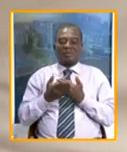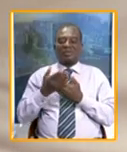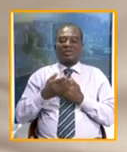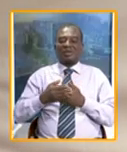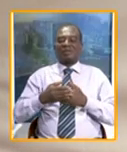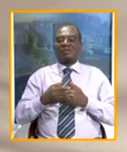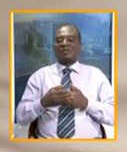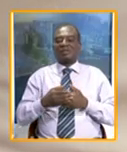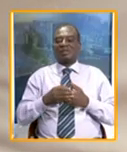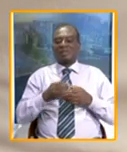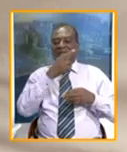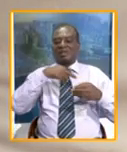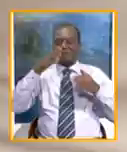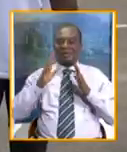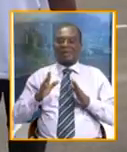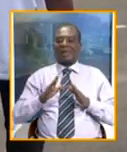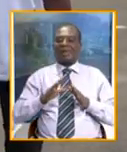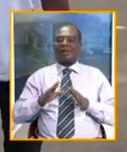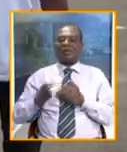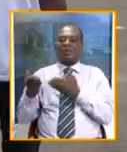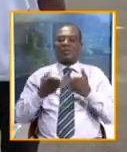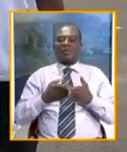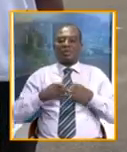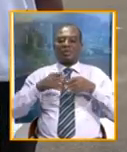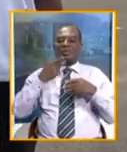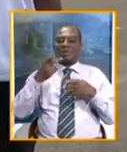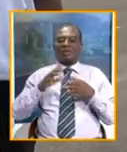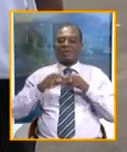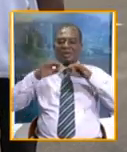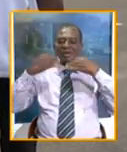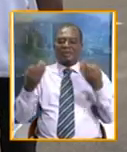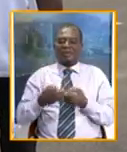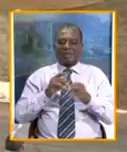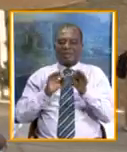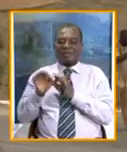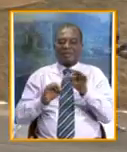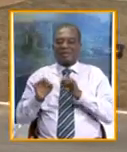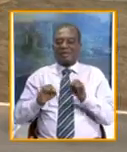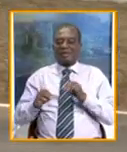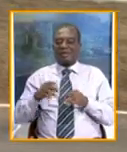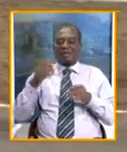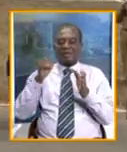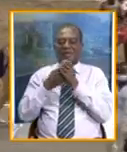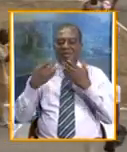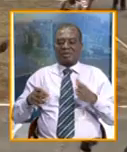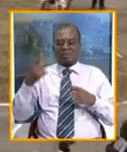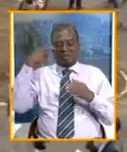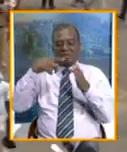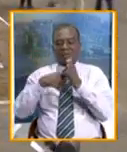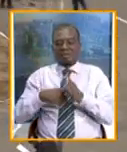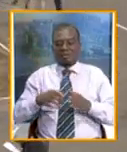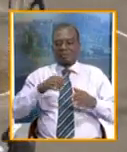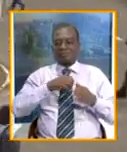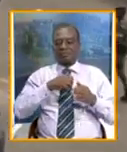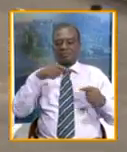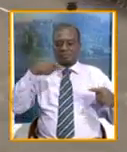de l'illustre disparu. Zoumana Bakayoko, porte-parole de la famille, a traduit la gratitude des Bakayoko aux élèves pour cette marque de